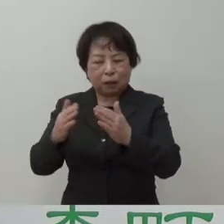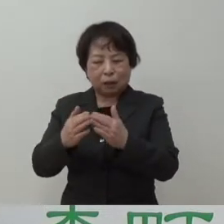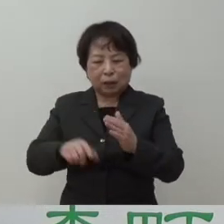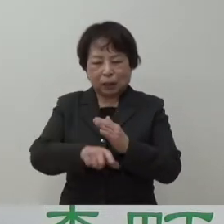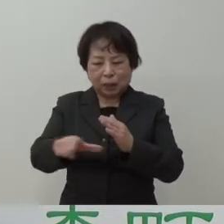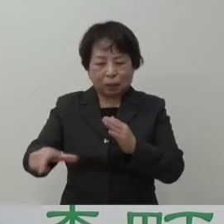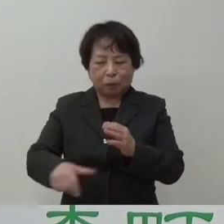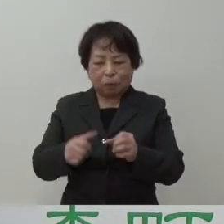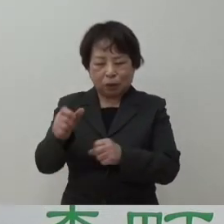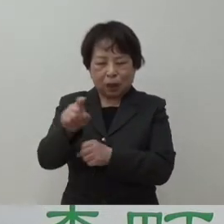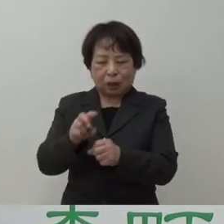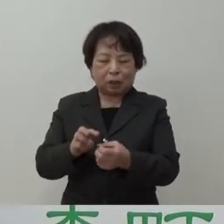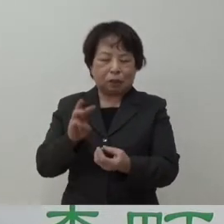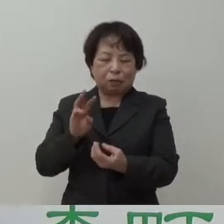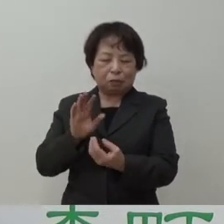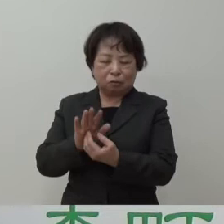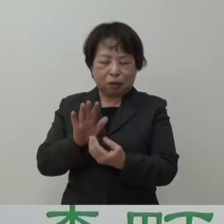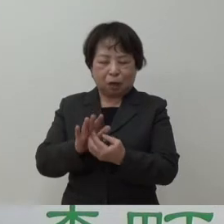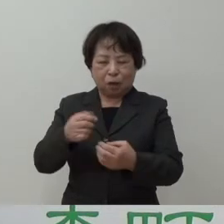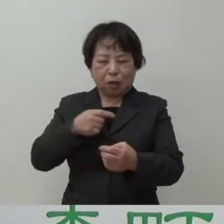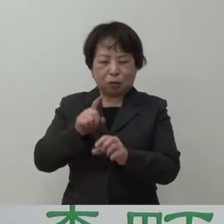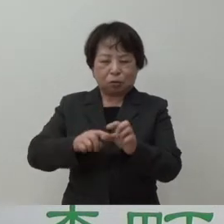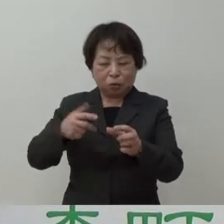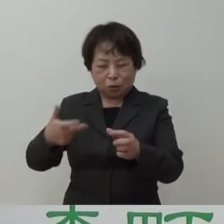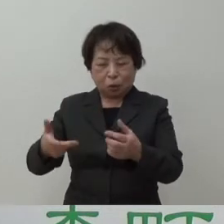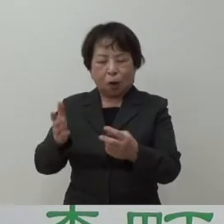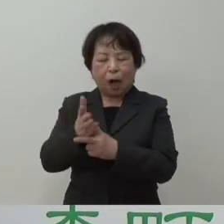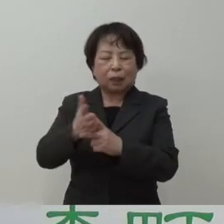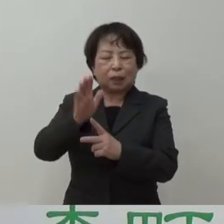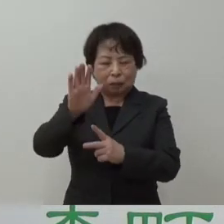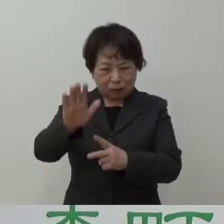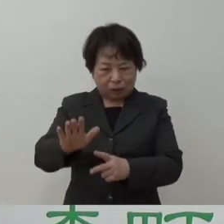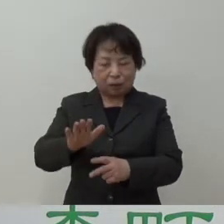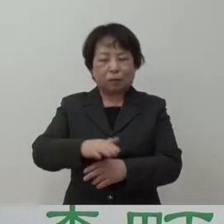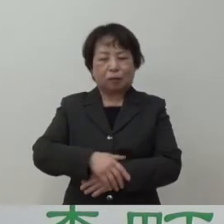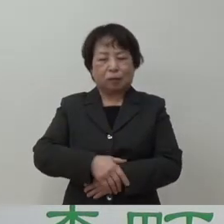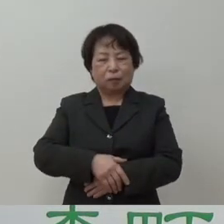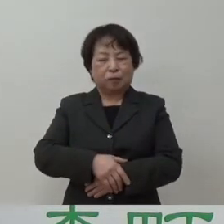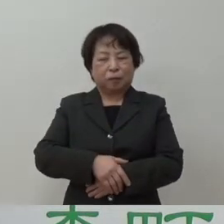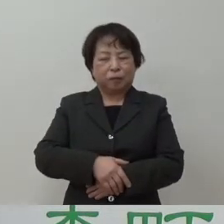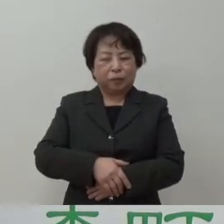災訓練は中止と判断しました。